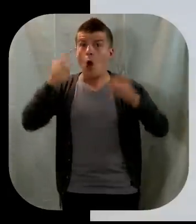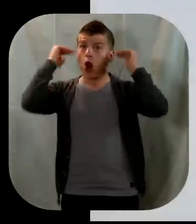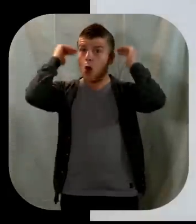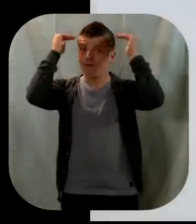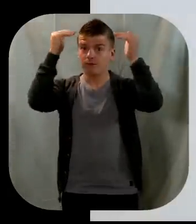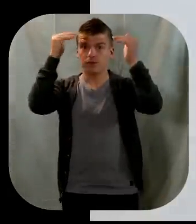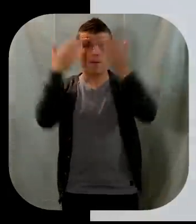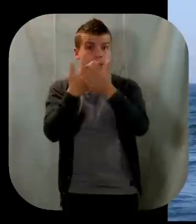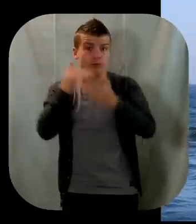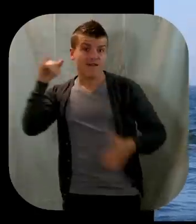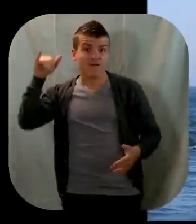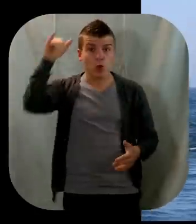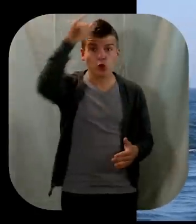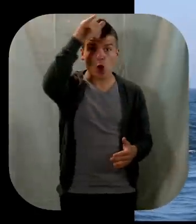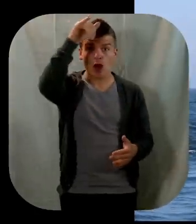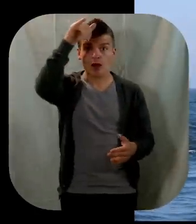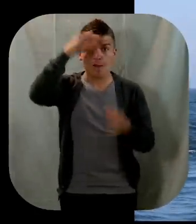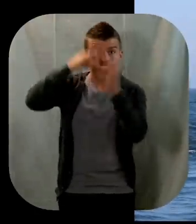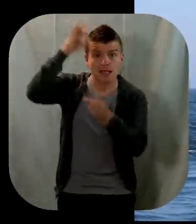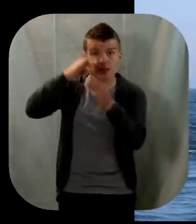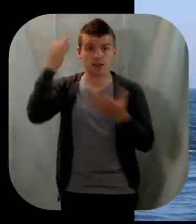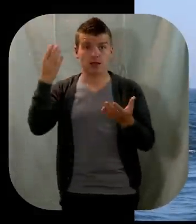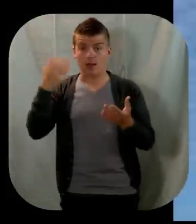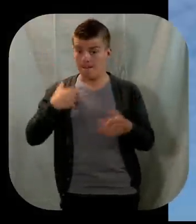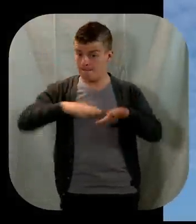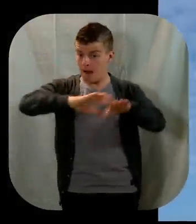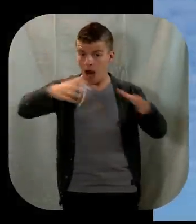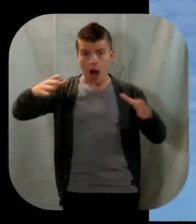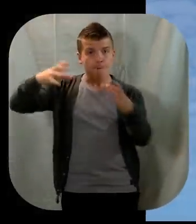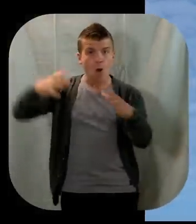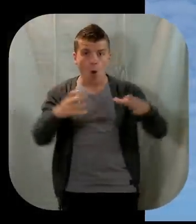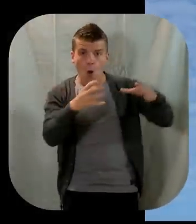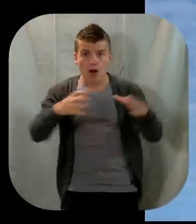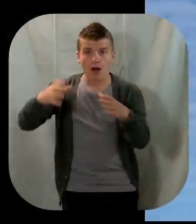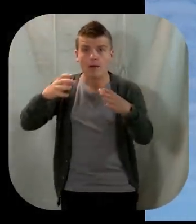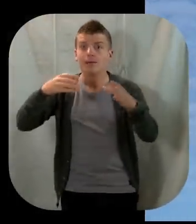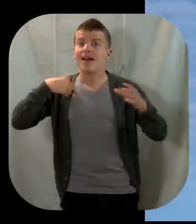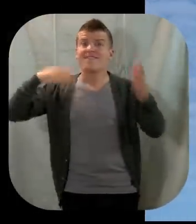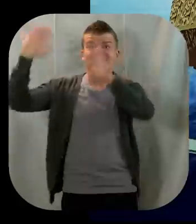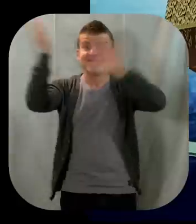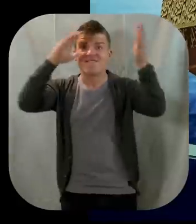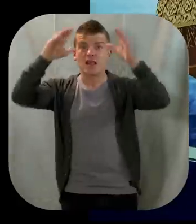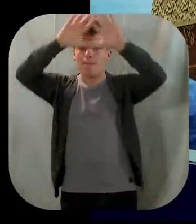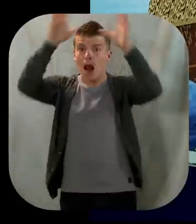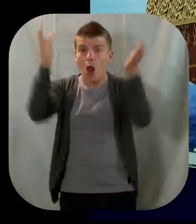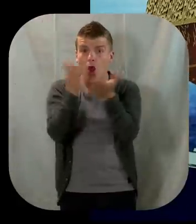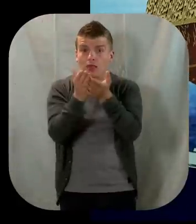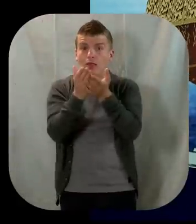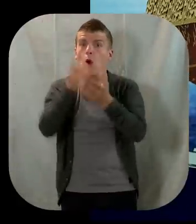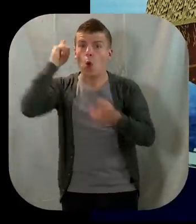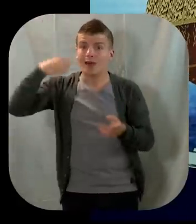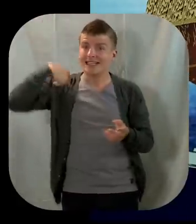Von Flugzeugen zum Beispiel. Von Bojen auf dem Meer, von Wetterballons, von Satelliten